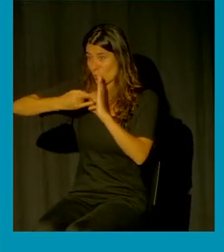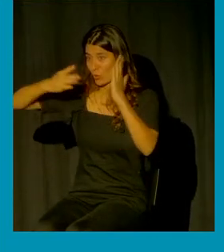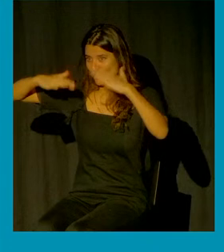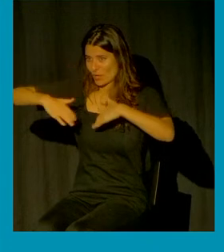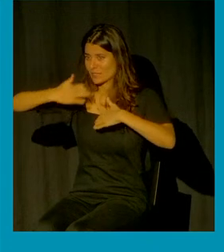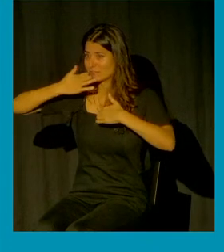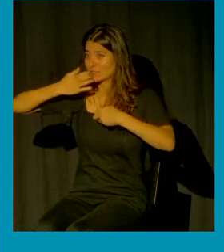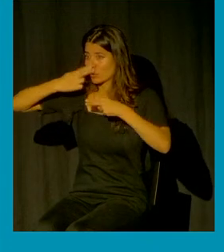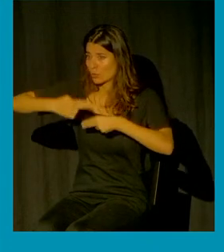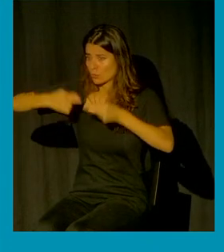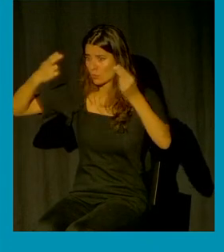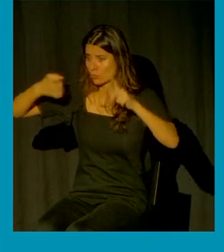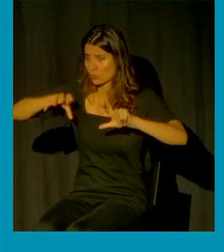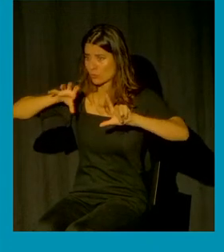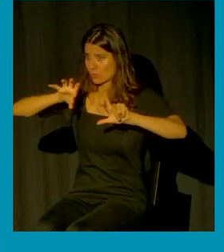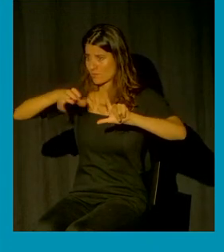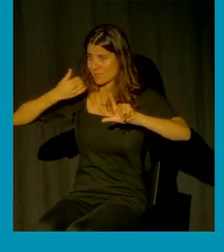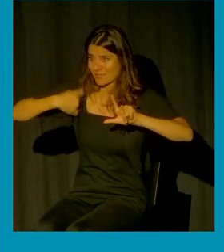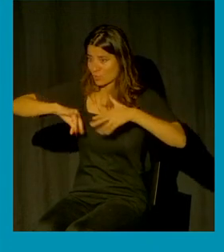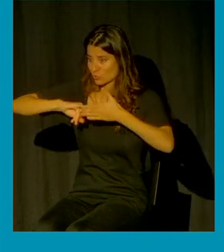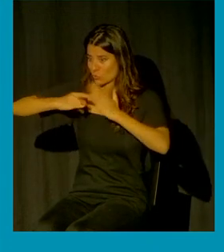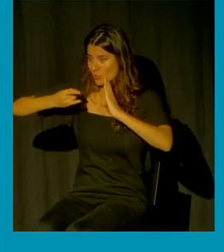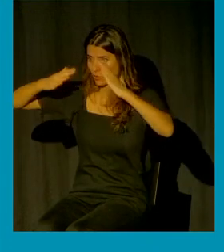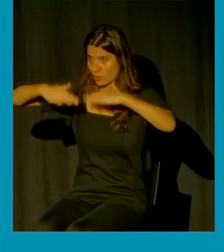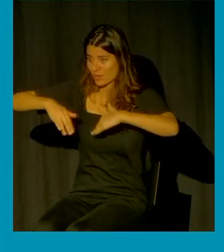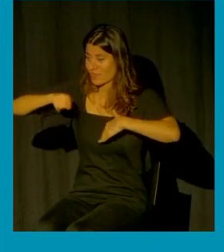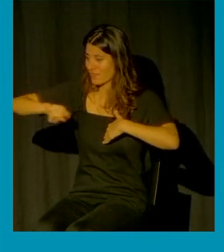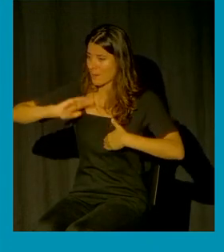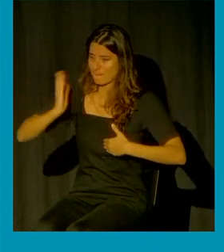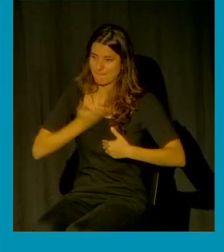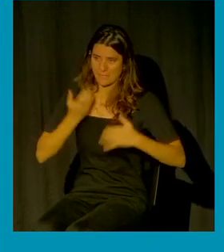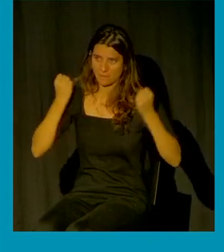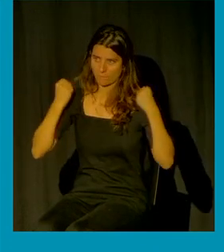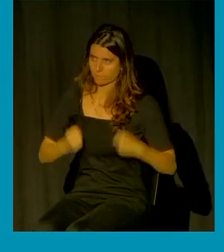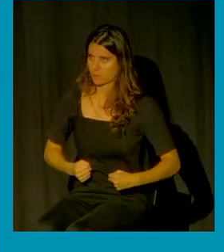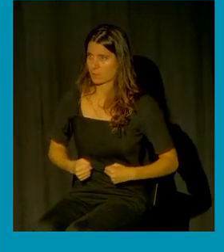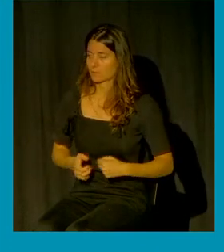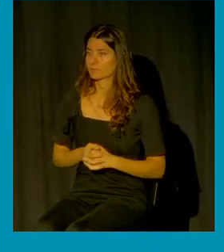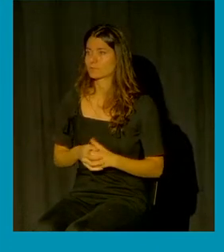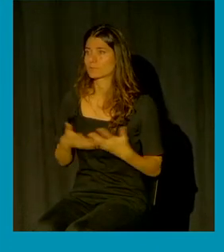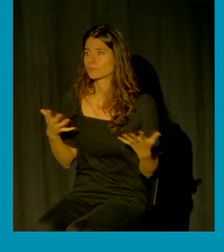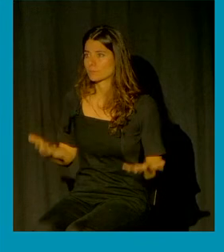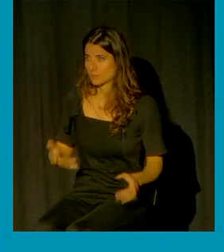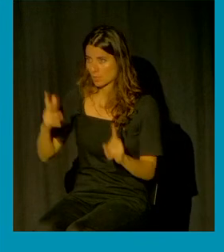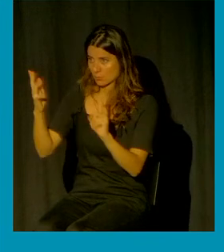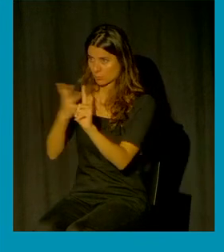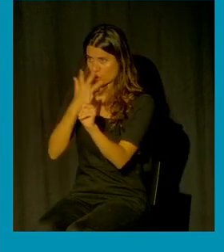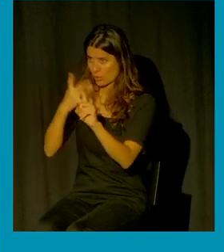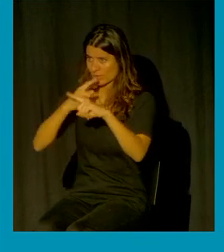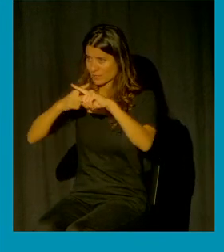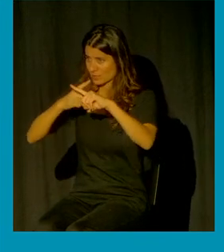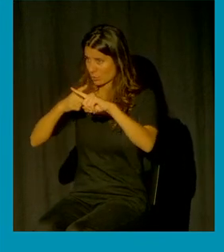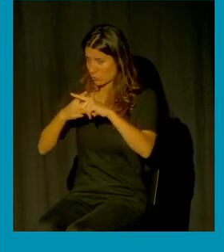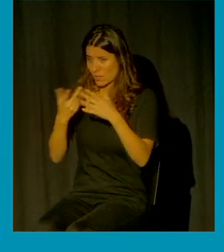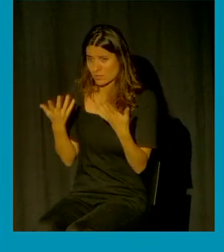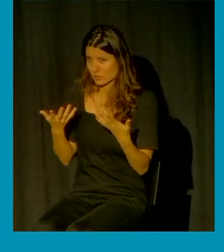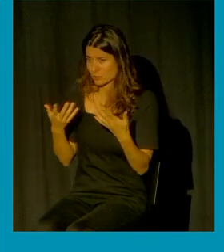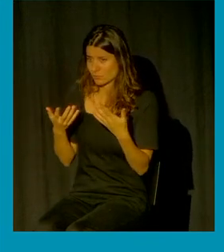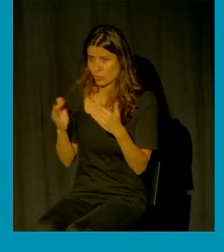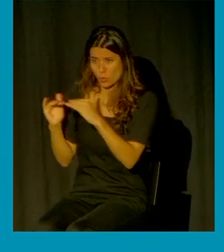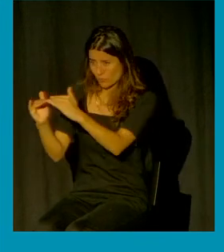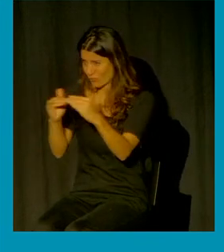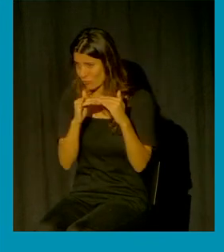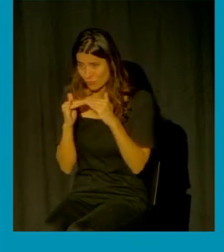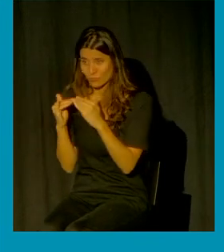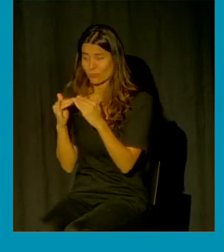quelcom que genera un impacte molt important i que precisament aquestes violències sexuals com totes es